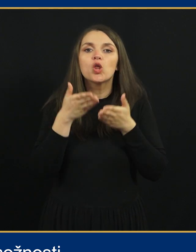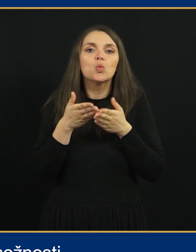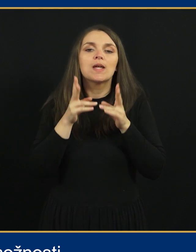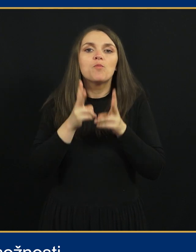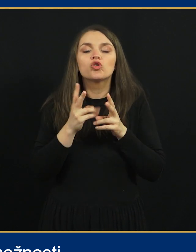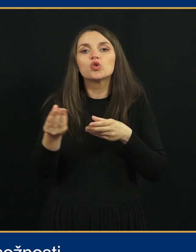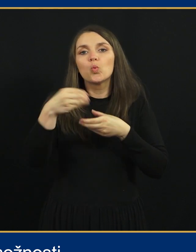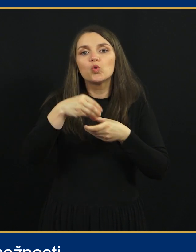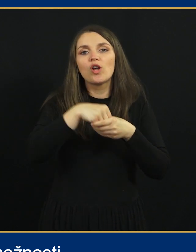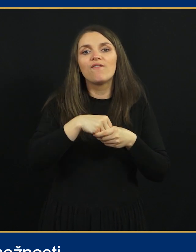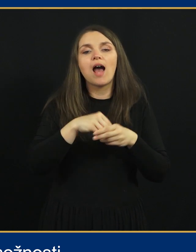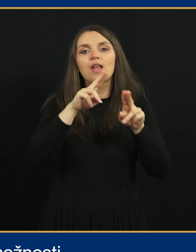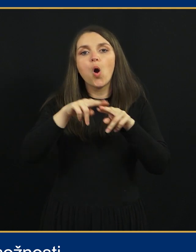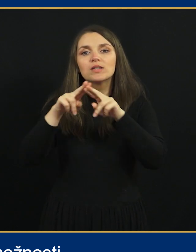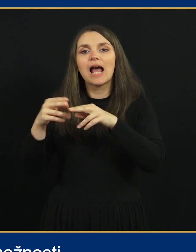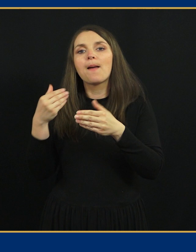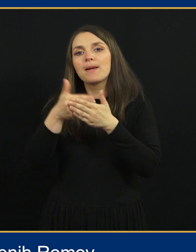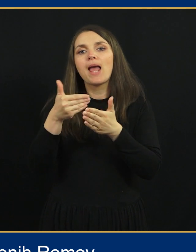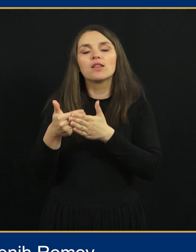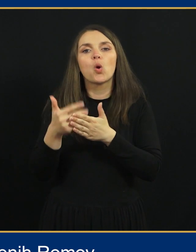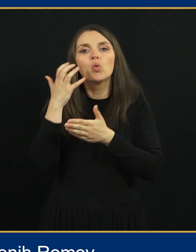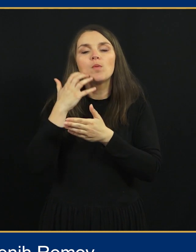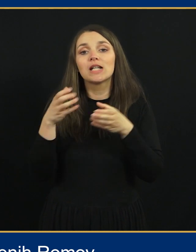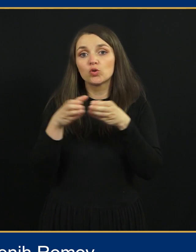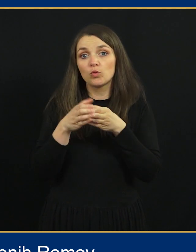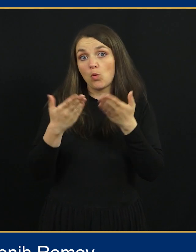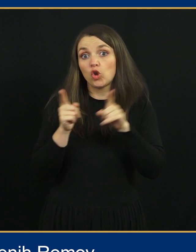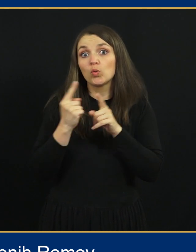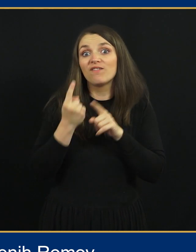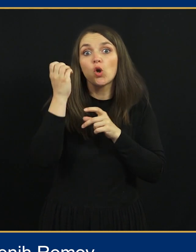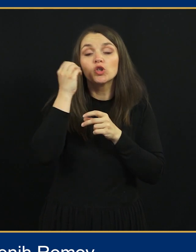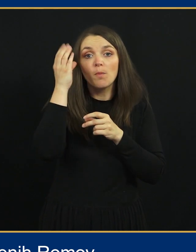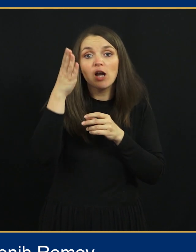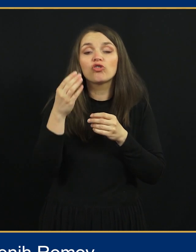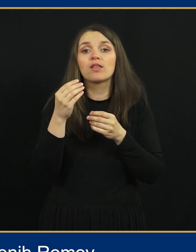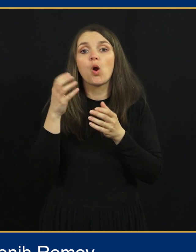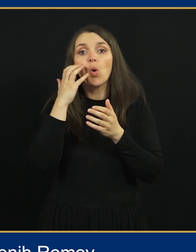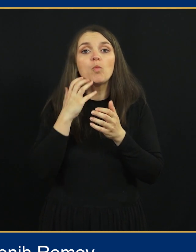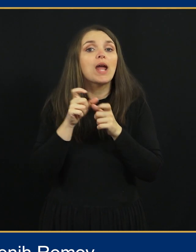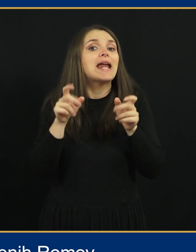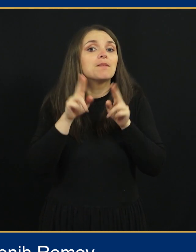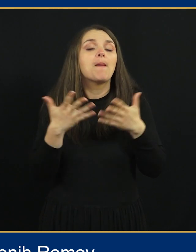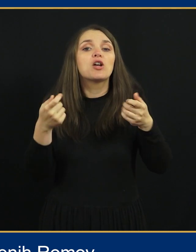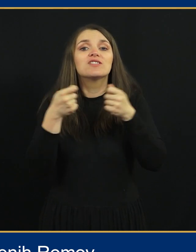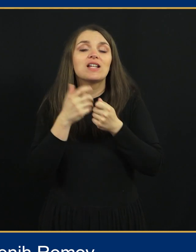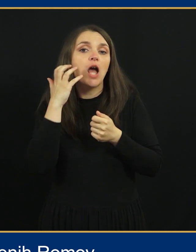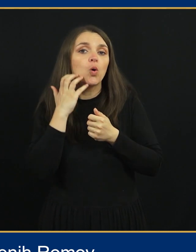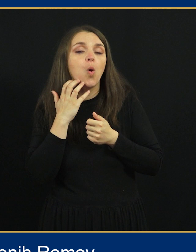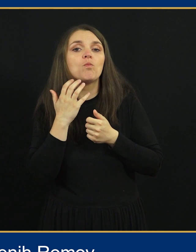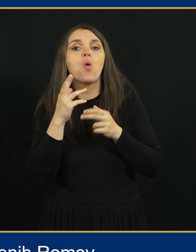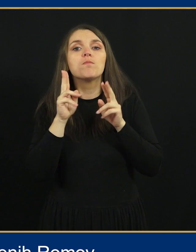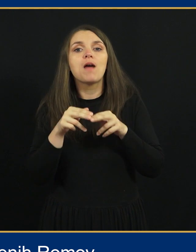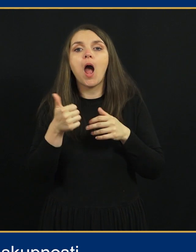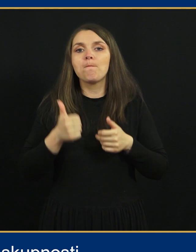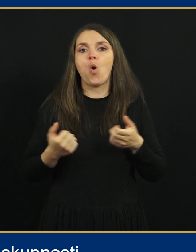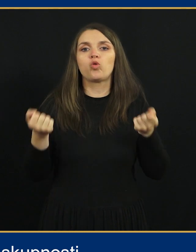možnosti vključevanja ostalih pripadnikov romske skupnosti, morda tudi visoko izobraženih Romov, ker ima pač Zveza Romov